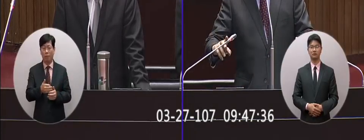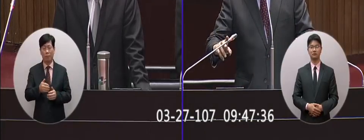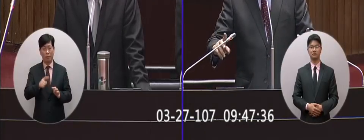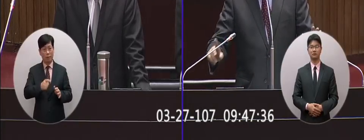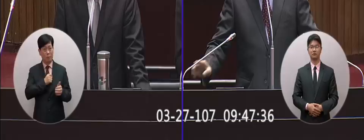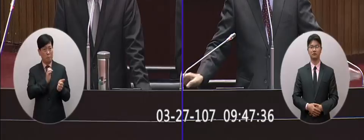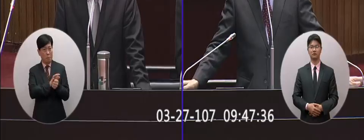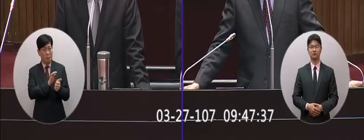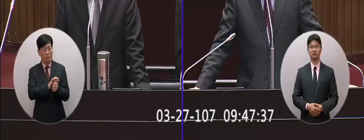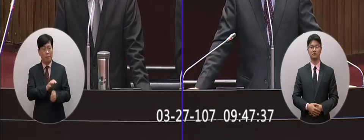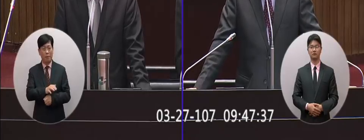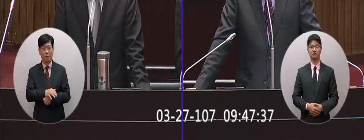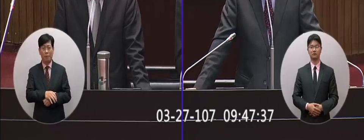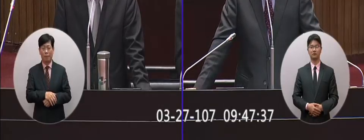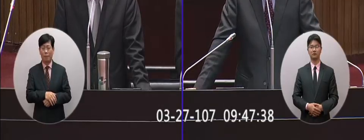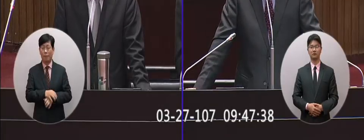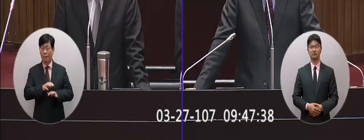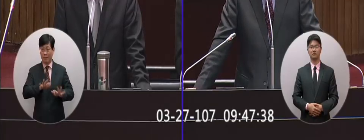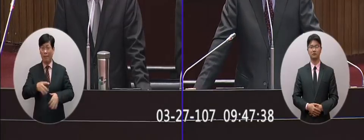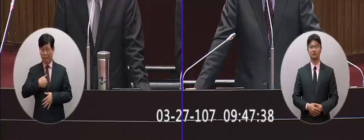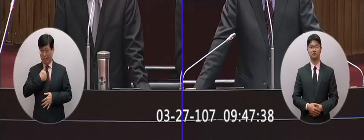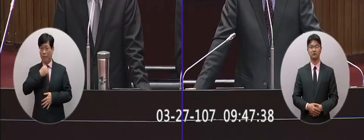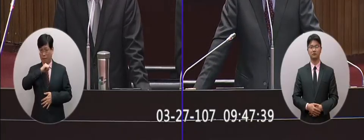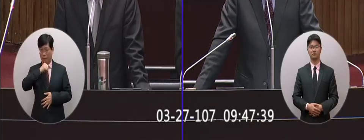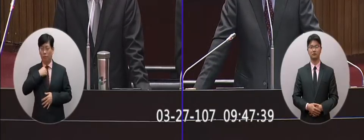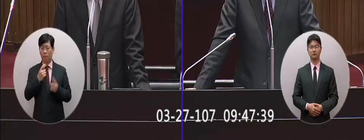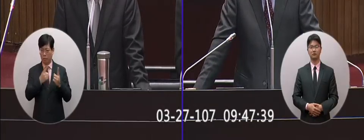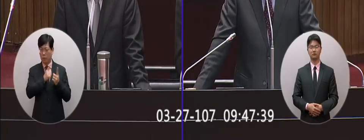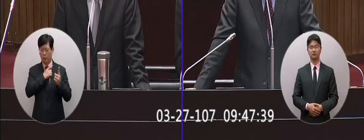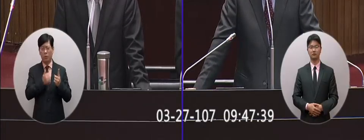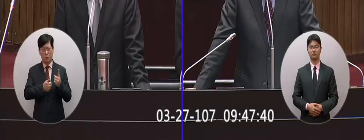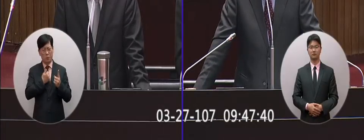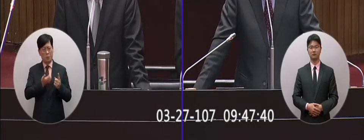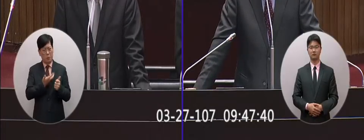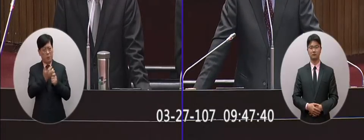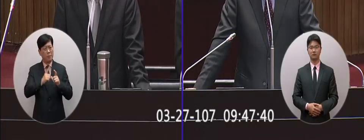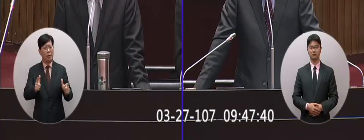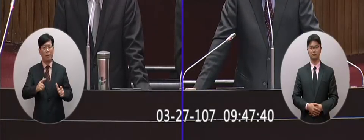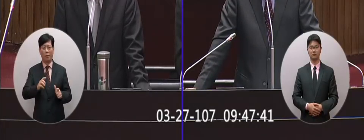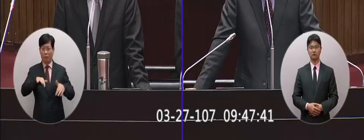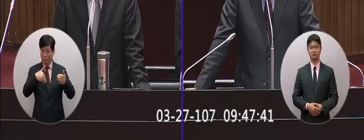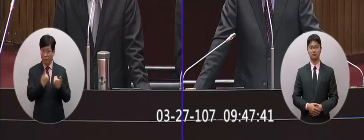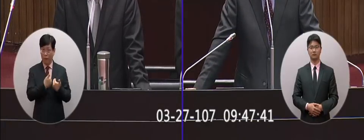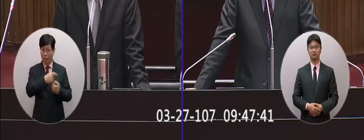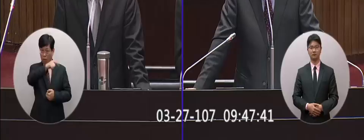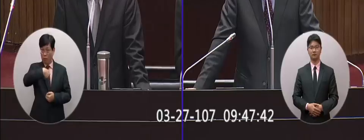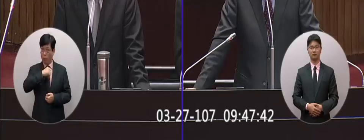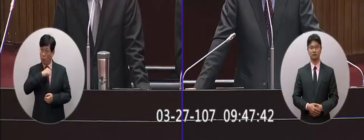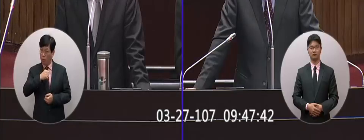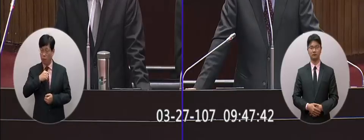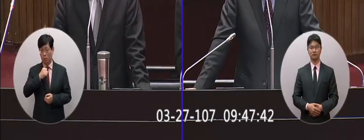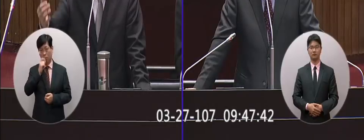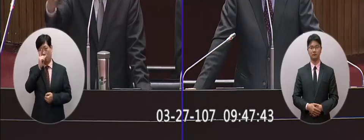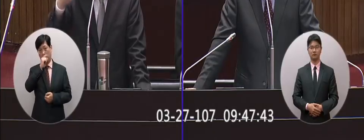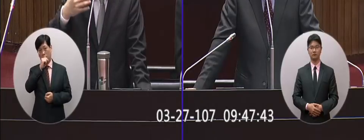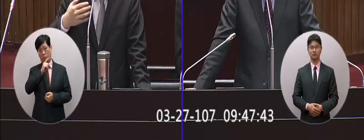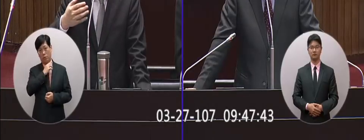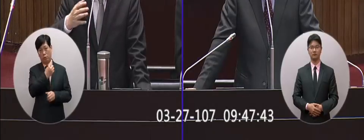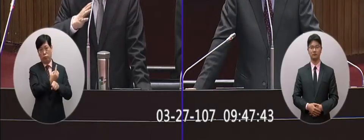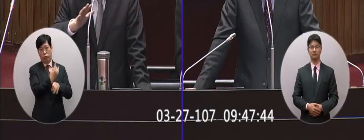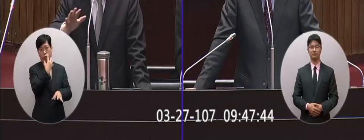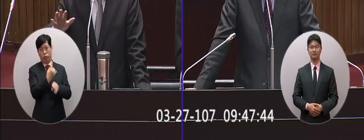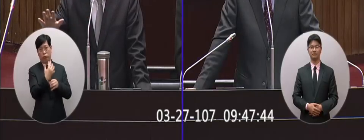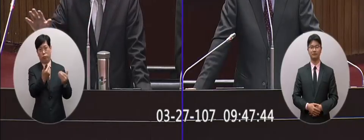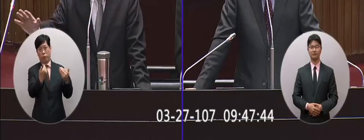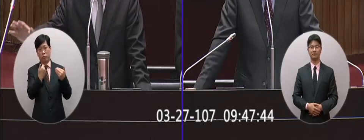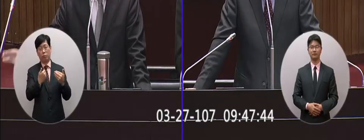因此呢，其实台湾对他们是有功的啦，可是中国对台湾却是非但对着我